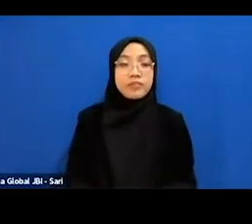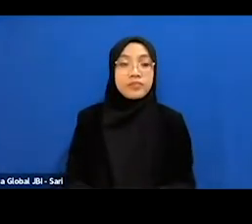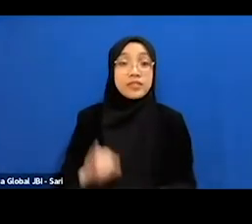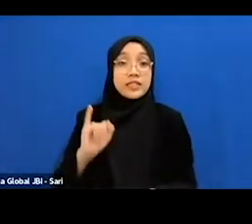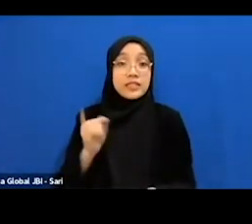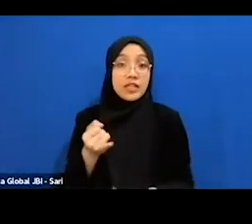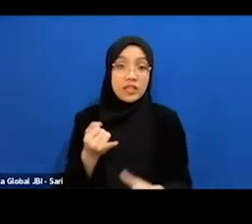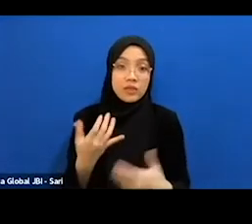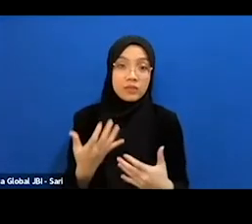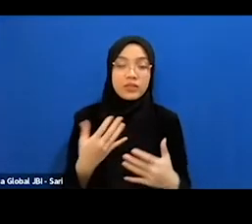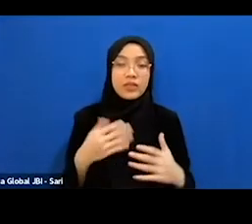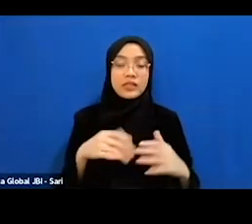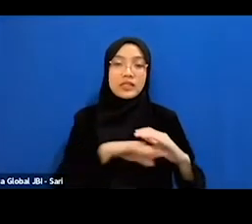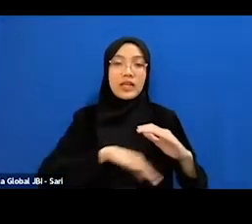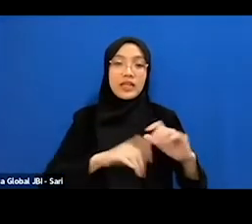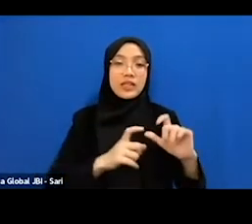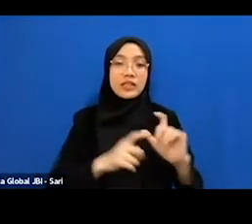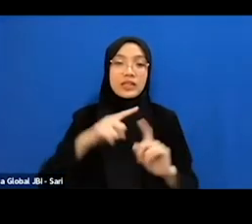standar